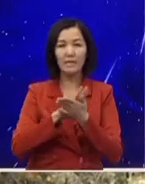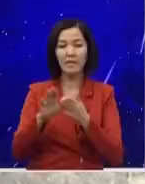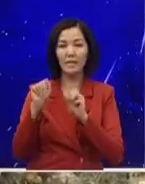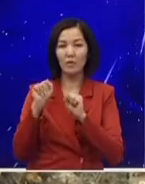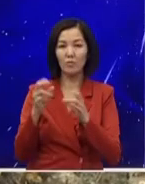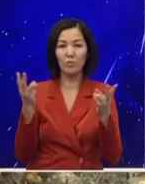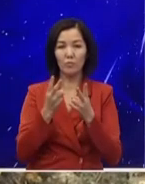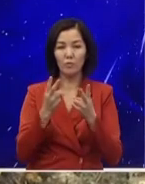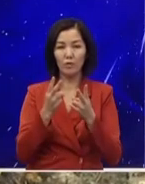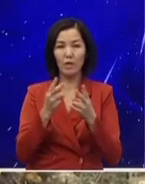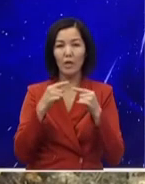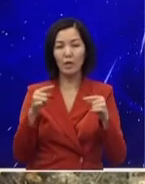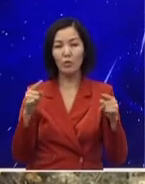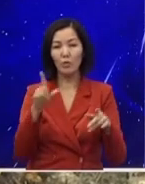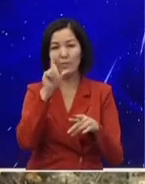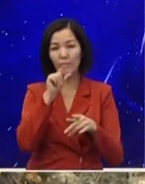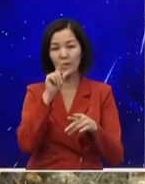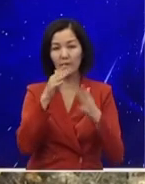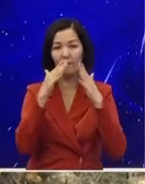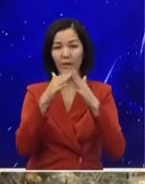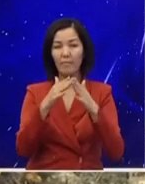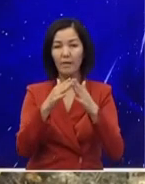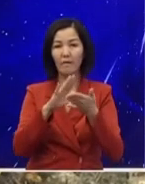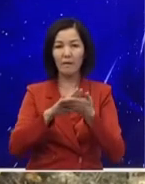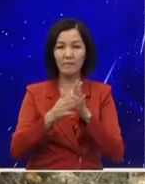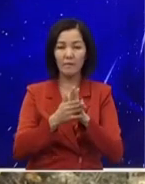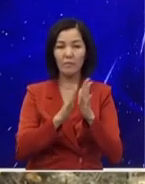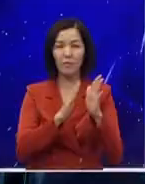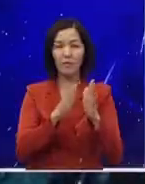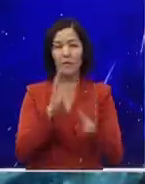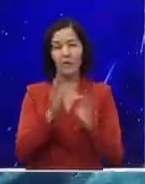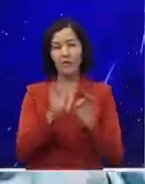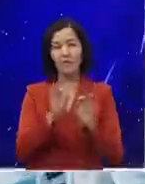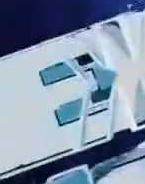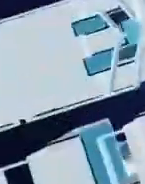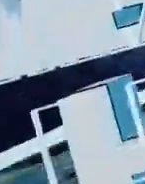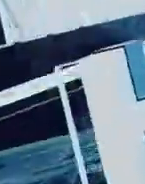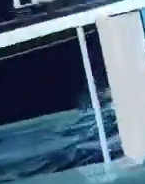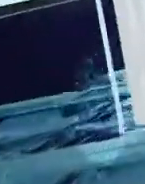норм. В других птицефабриках обстановка стабильная.